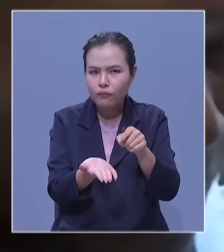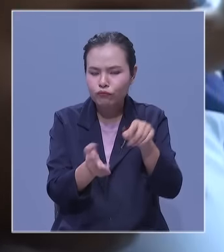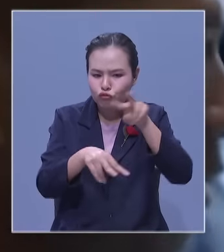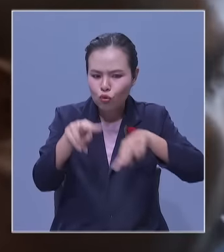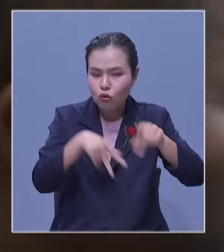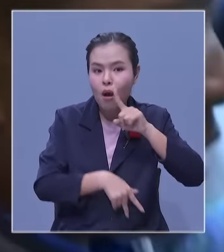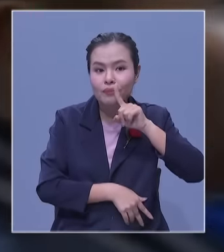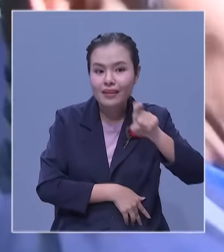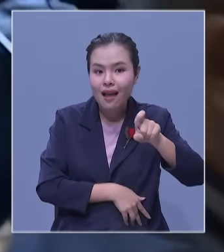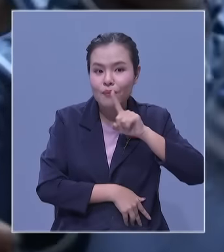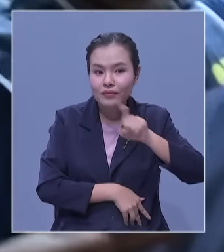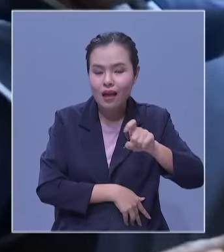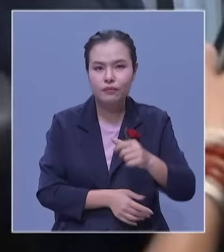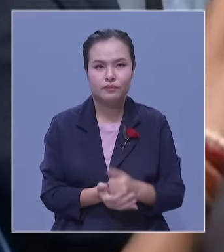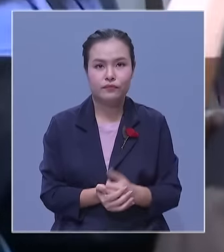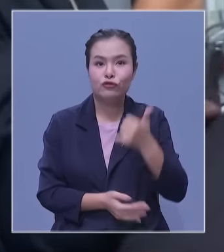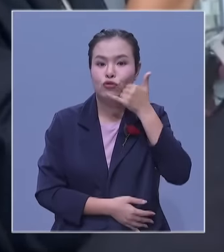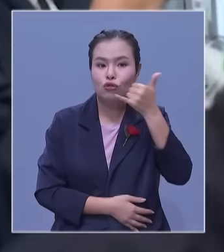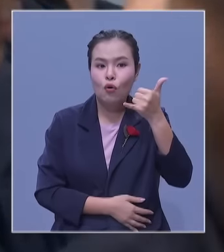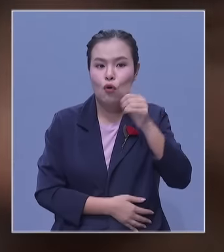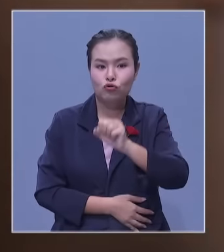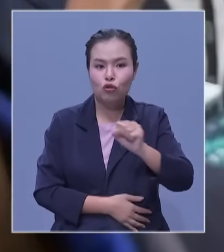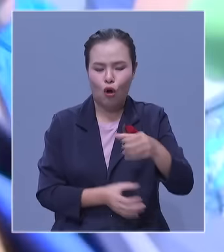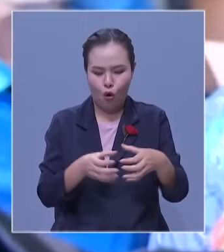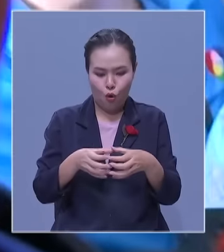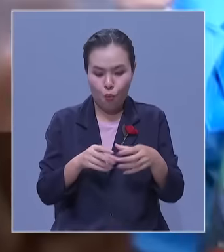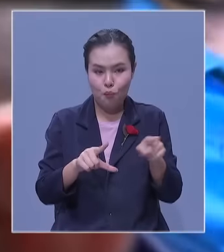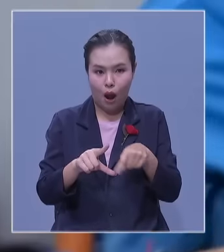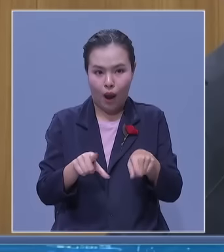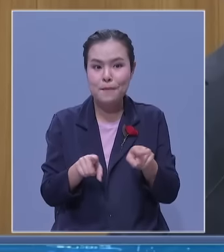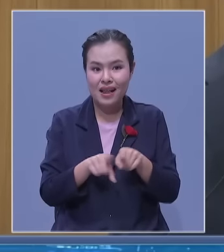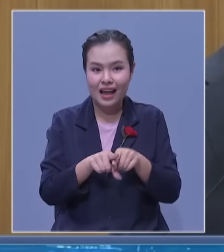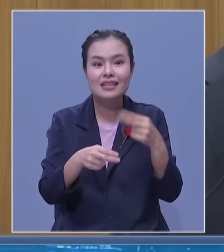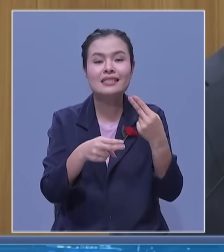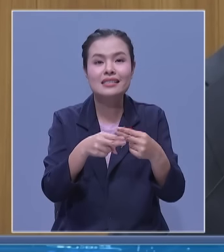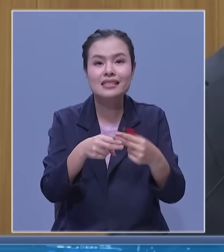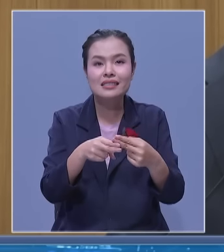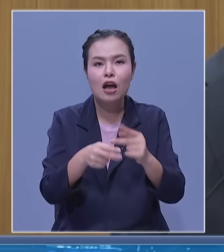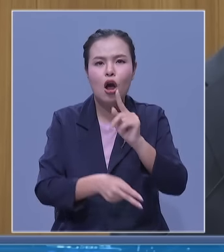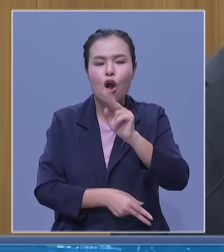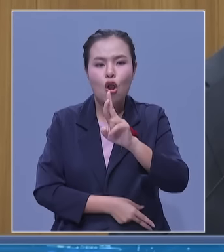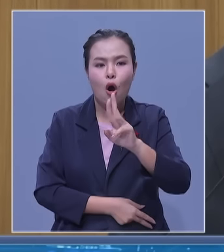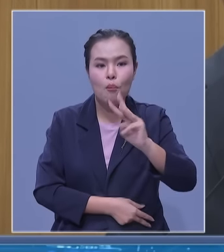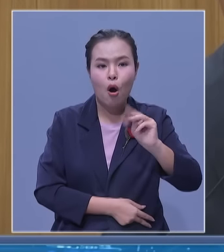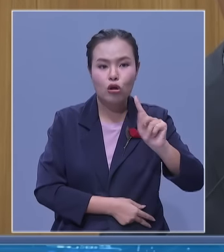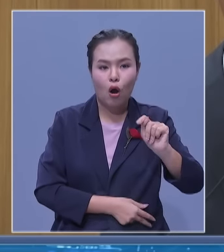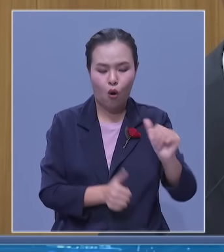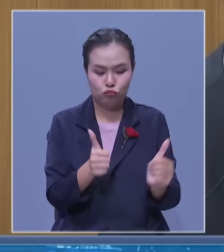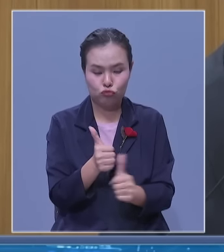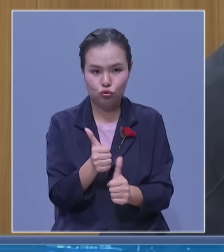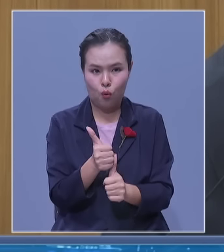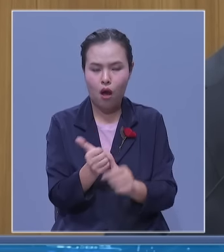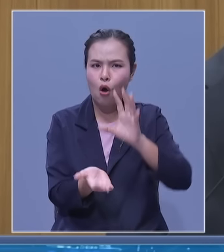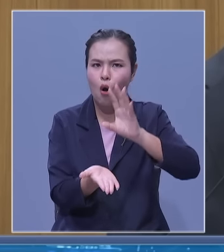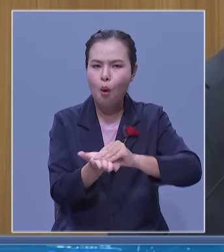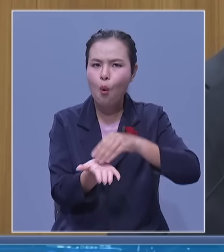สอบอีกทีนึงตรวจสอบหลังบ้านด้วยการโทรหาสสพรรคเดียวกันกับที่บอกว่ารัฐมนตรีช่วยเนี่ยที่ถูกอ้างถึงนะครับว่าเป็นคนส่ง